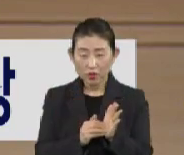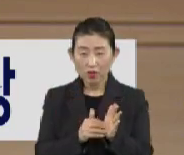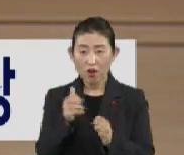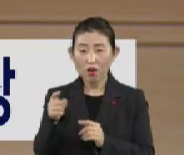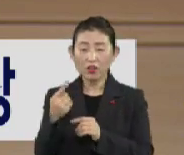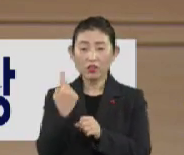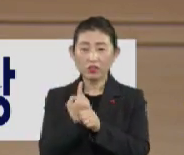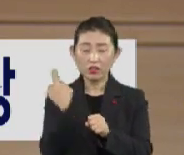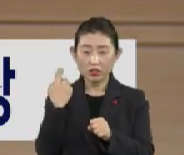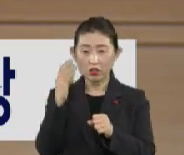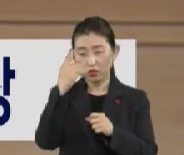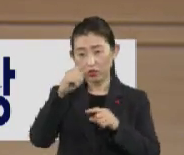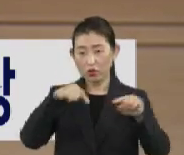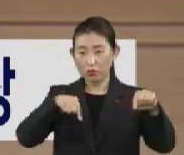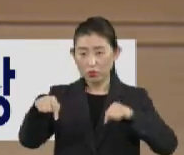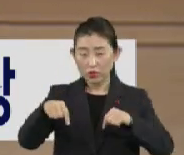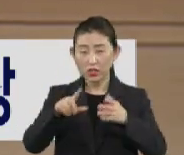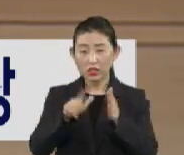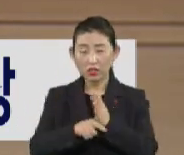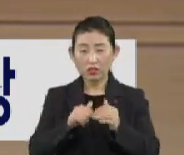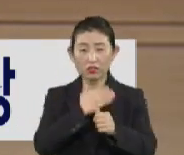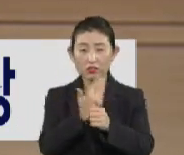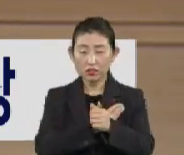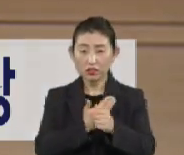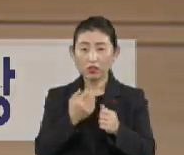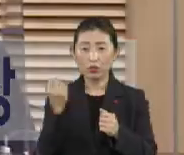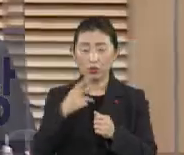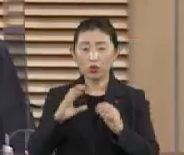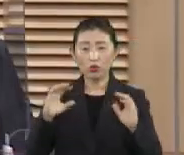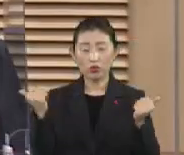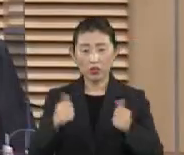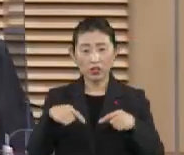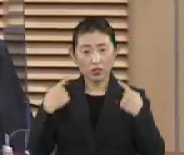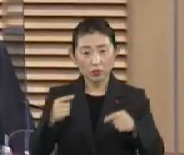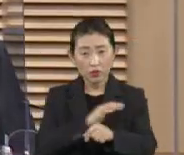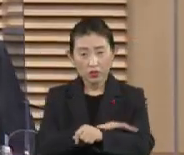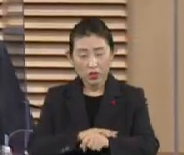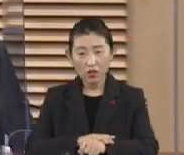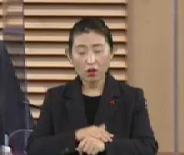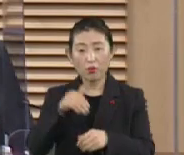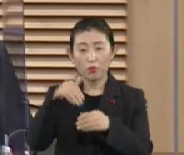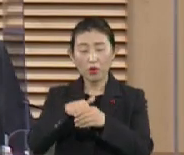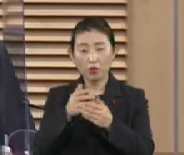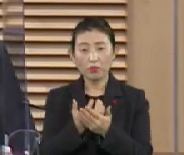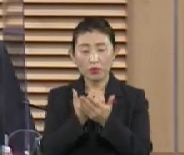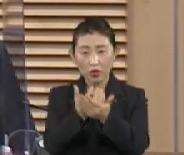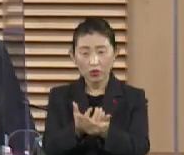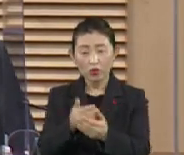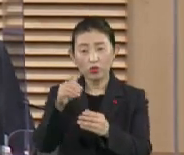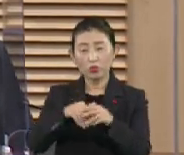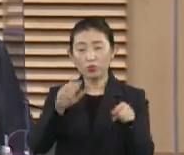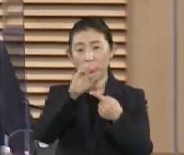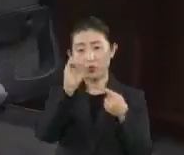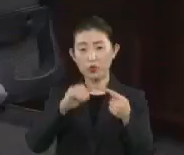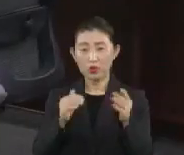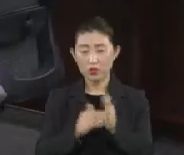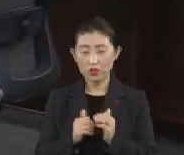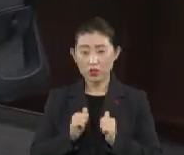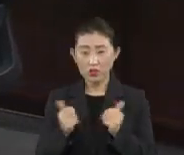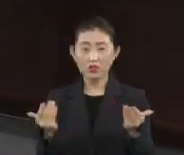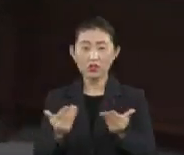의원은 지난해 국감에서 정책 능력과 국회 출석률이나 법안 투표율에서 100%를 기록해